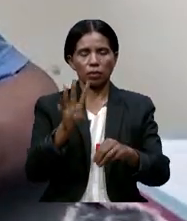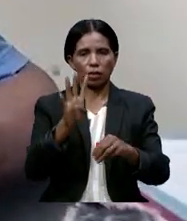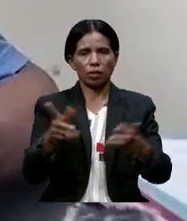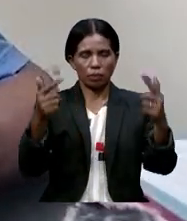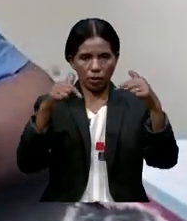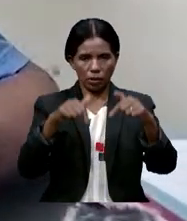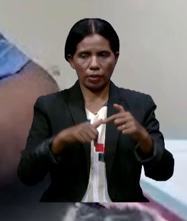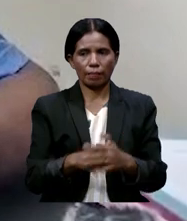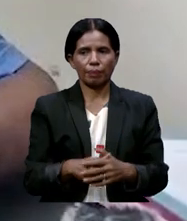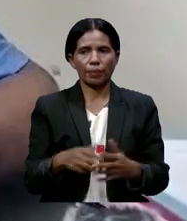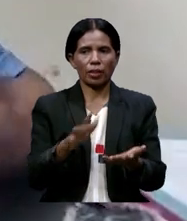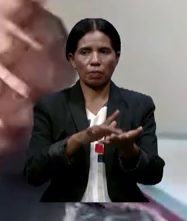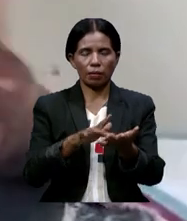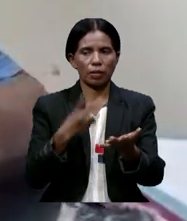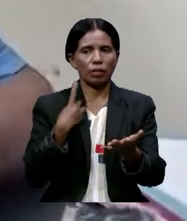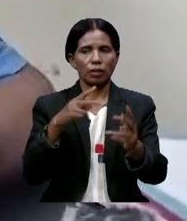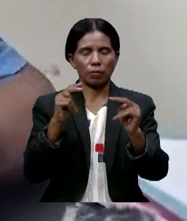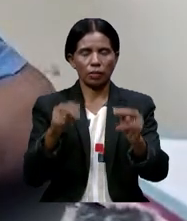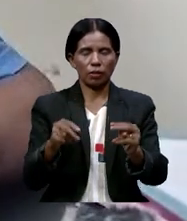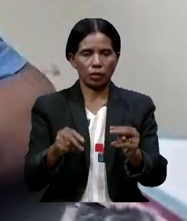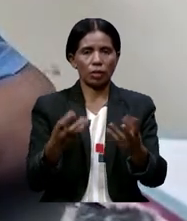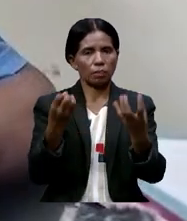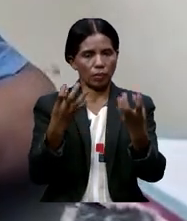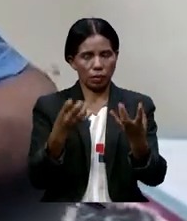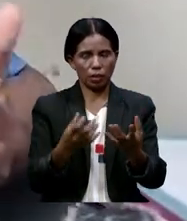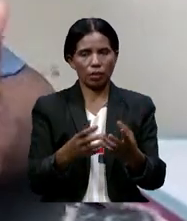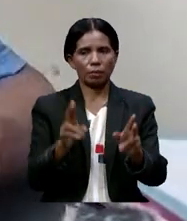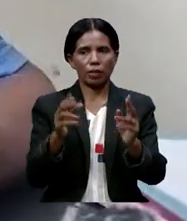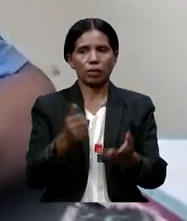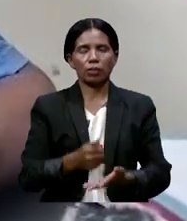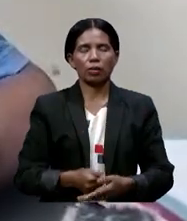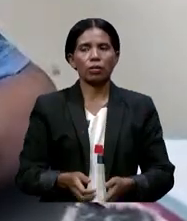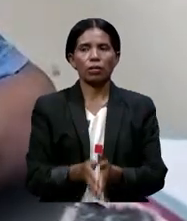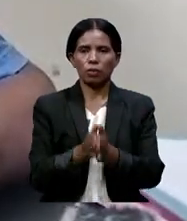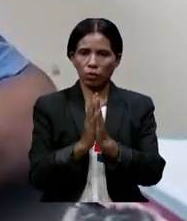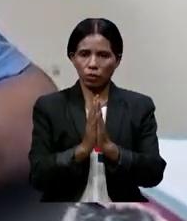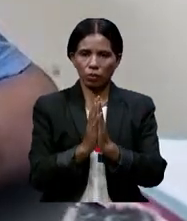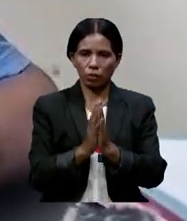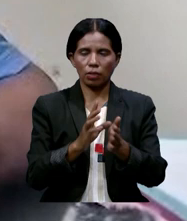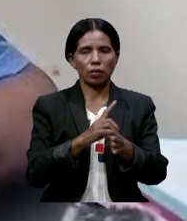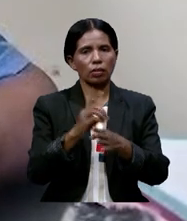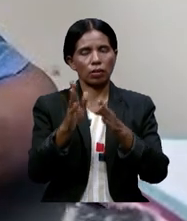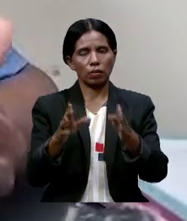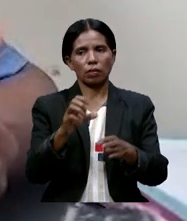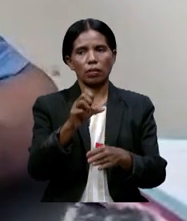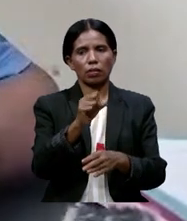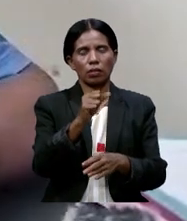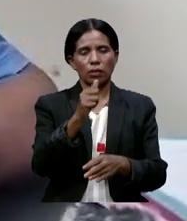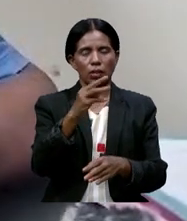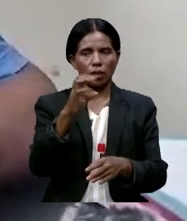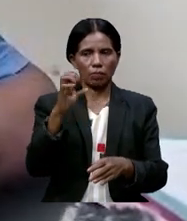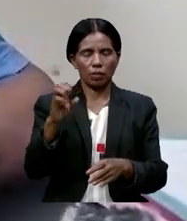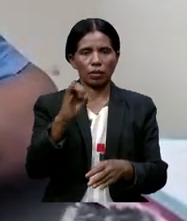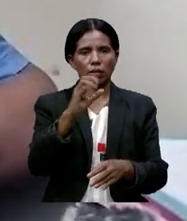sene be ai mor kun te persia ko tiri bot ne paro be escuso ba director sames